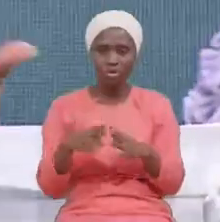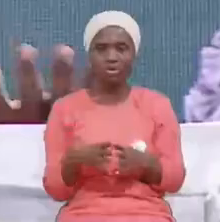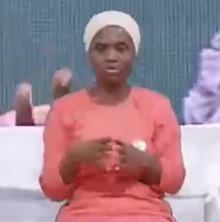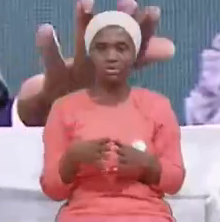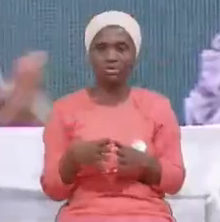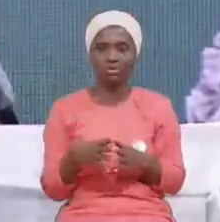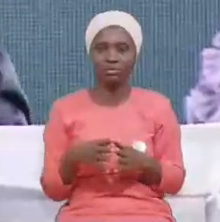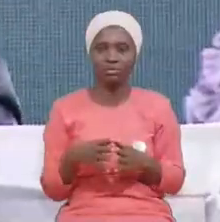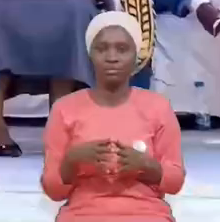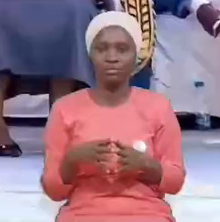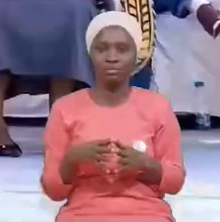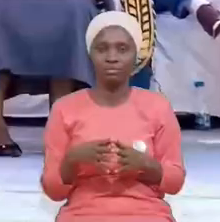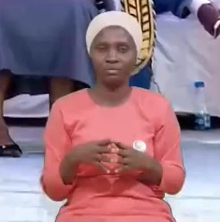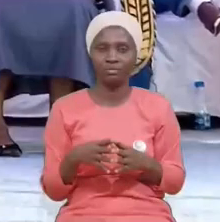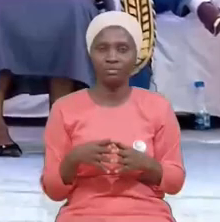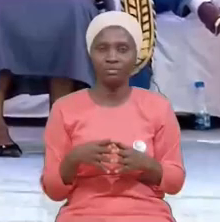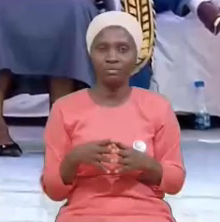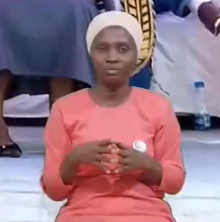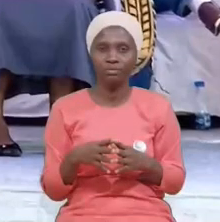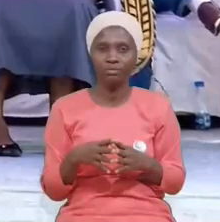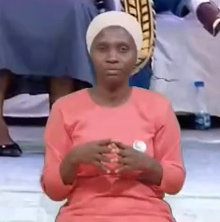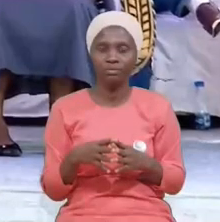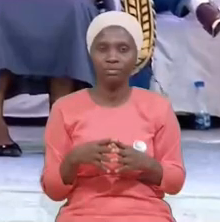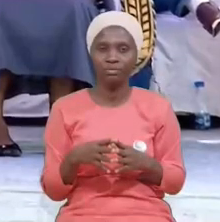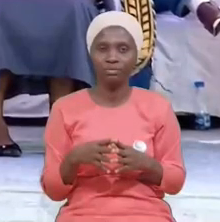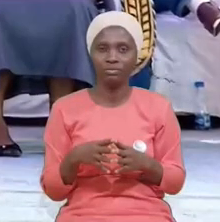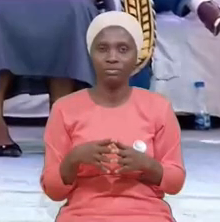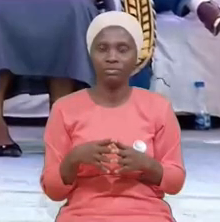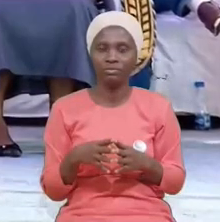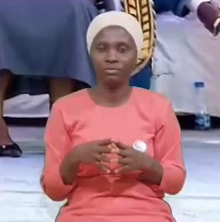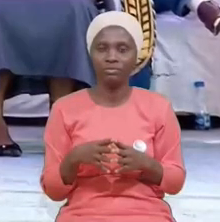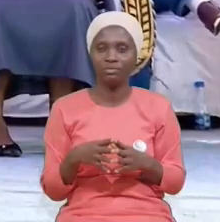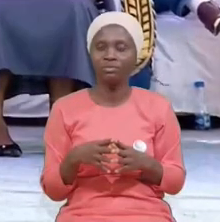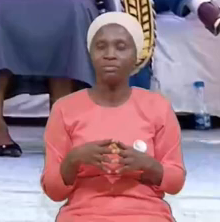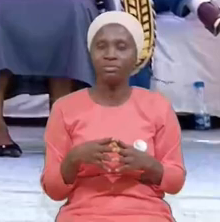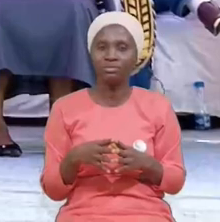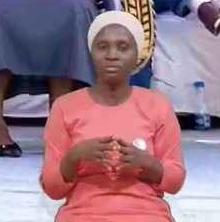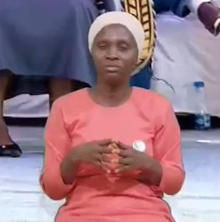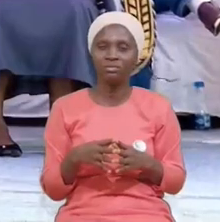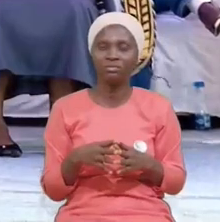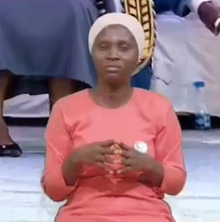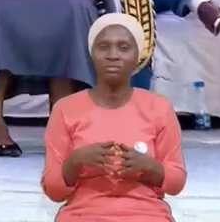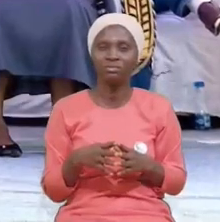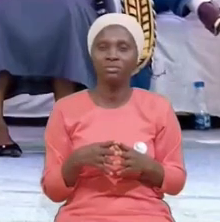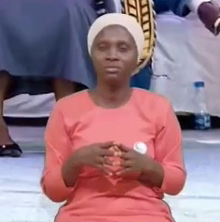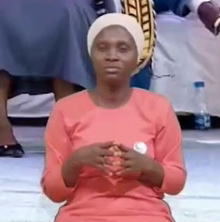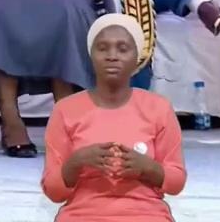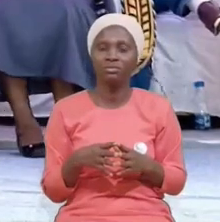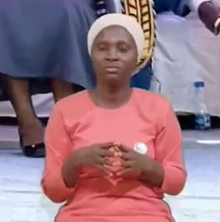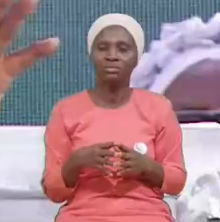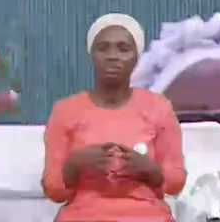Ce qui fait de nous, nous détruisons les paroles. Nous grandissons dans la vie.